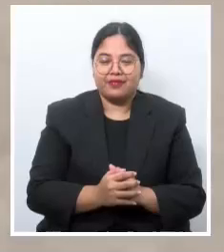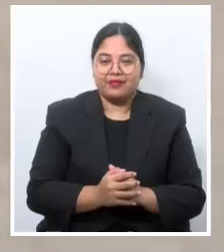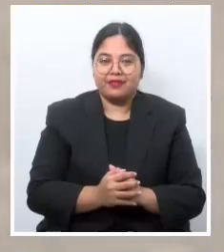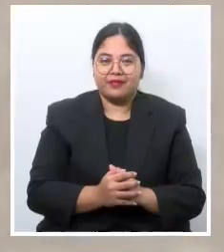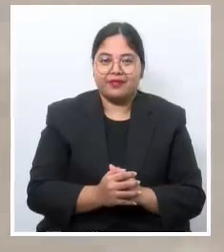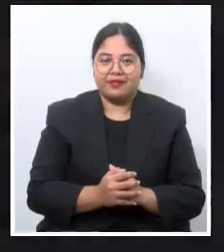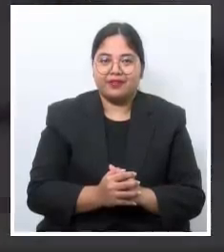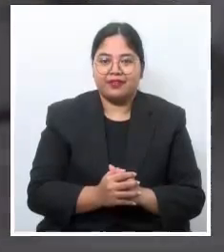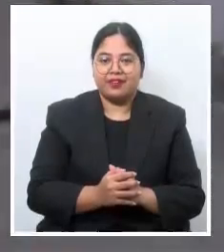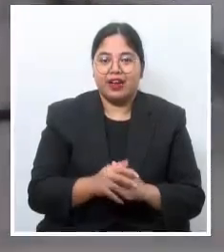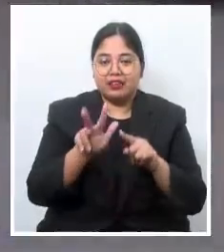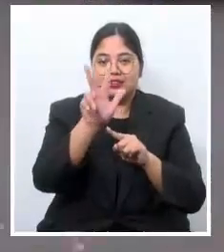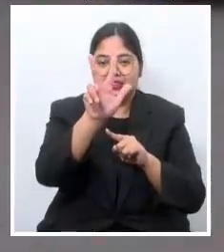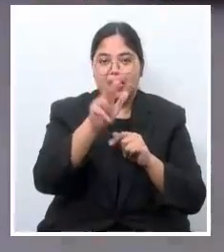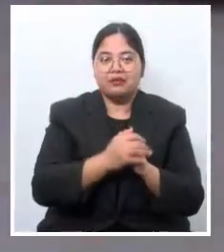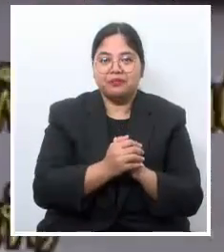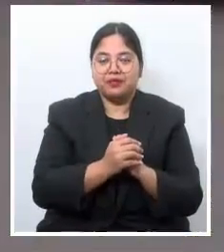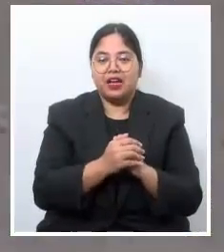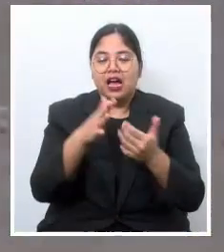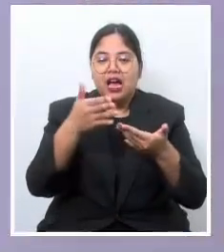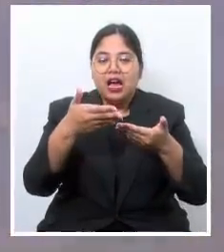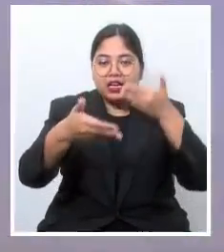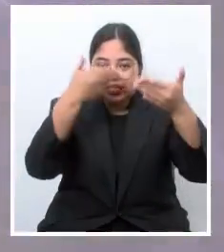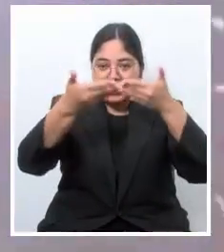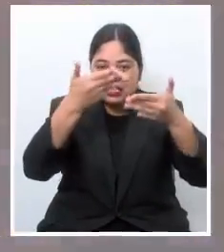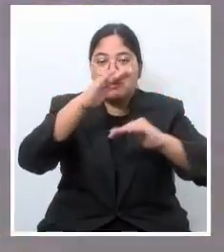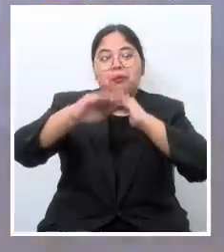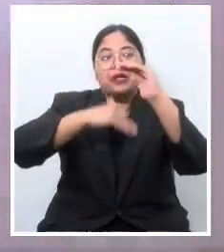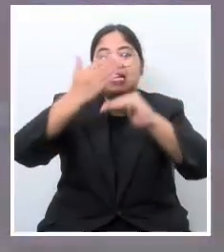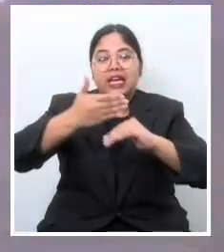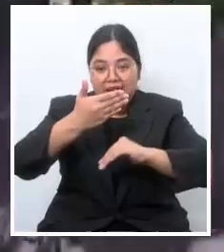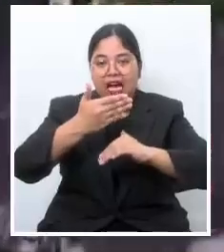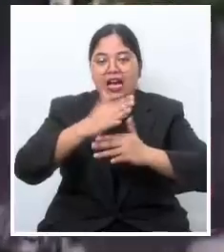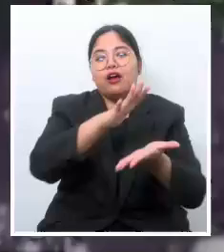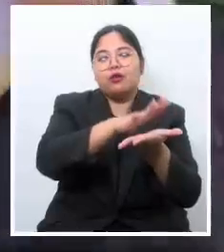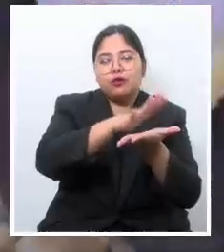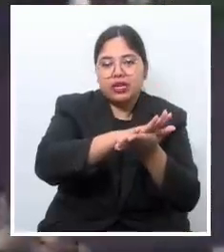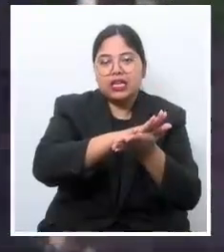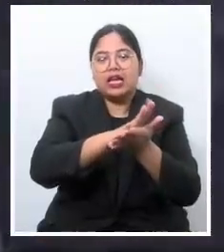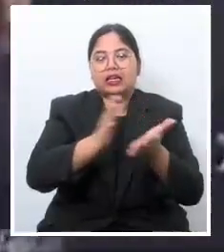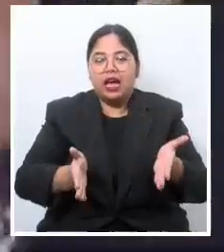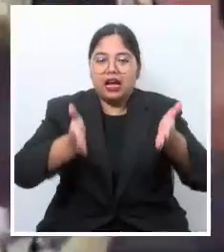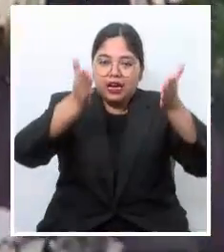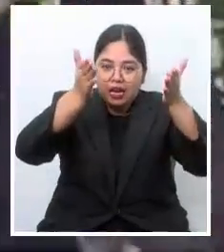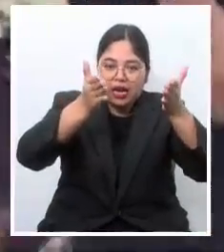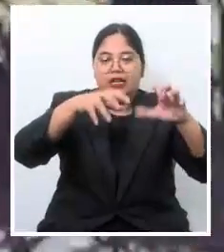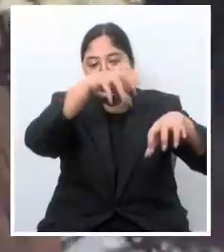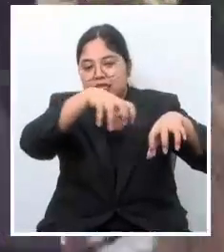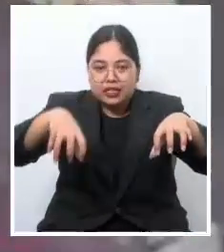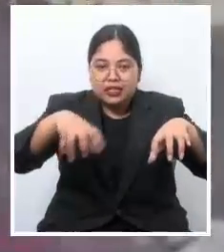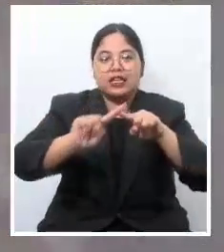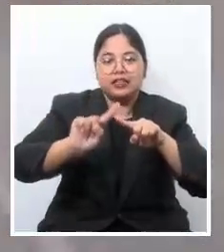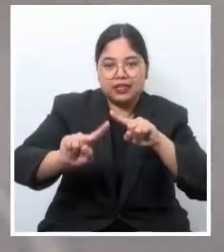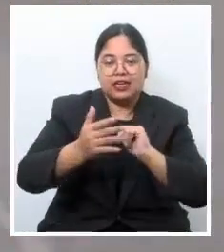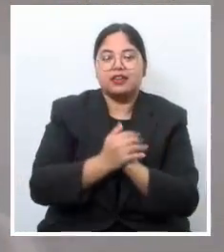ขยะ 3กิจกรรมจิตอาสาพัฒนาโรงเรียนด้านอาคารสถานที่